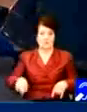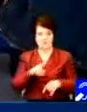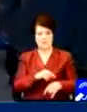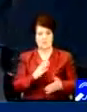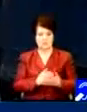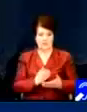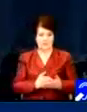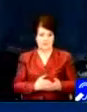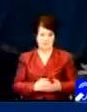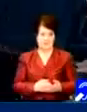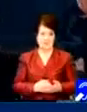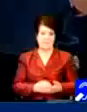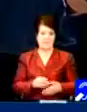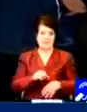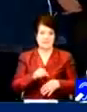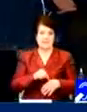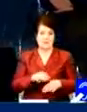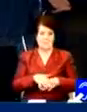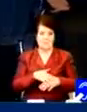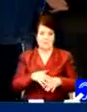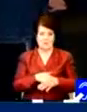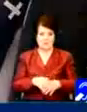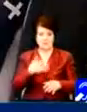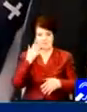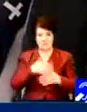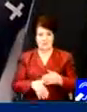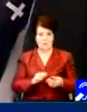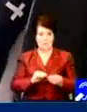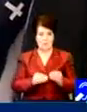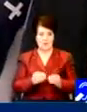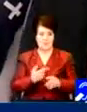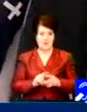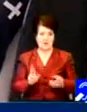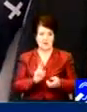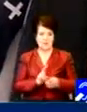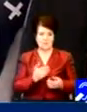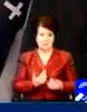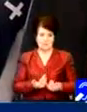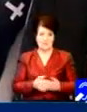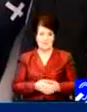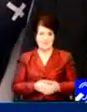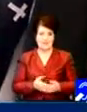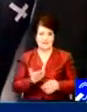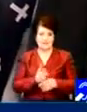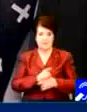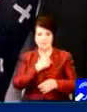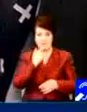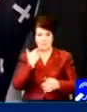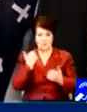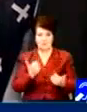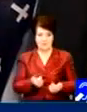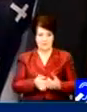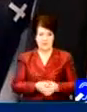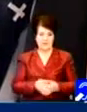vorba despre sensibilizarea publicului, este vorba despre conștientizarea problemei cu care ne confruntăm noi. Așa că cât mai mult, cât mai bine,